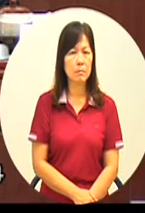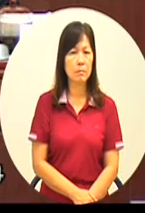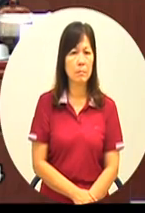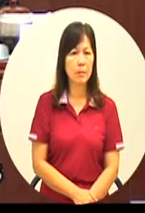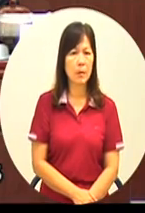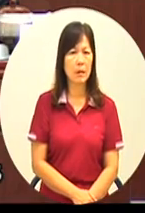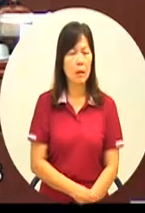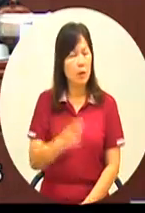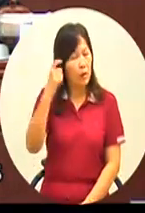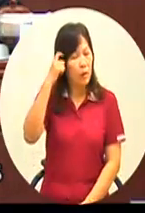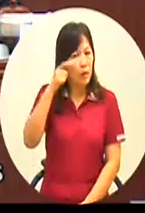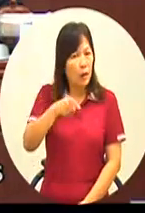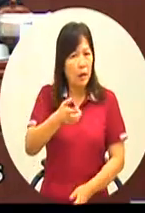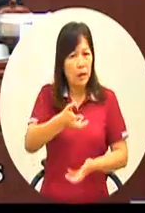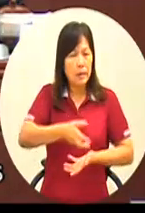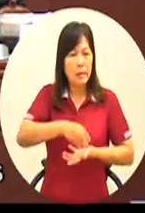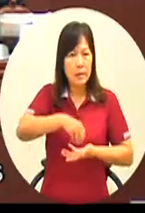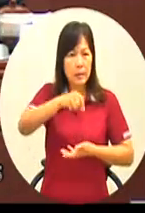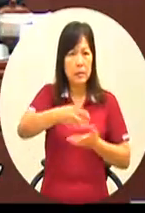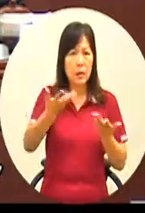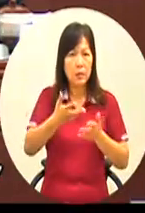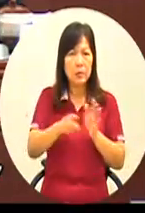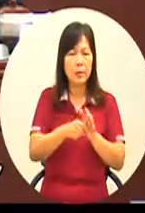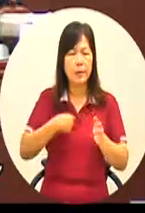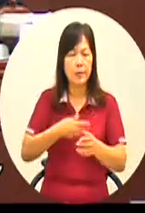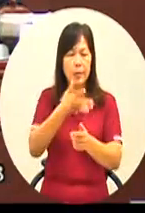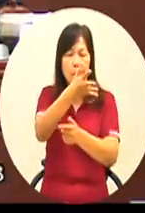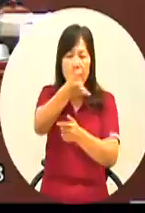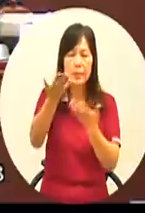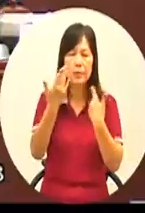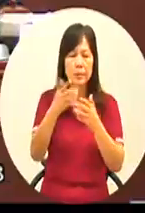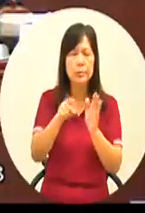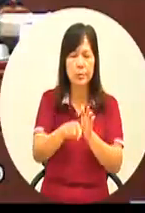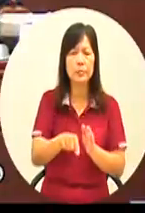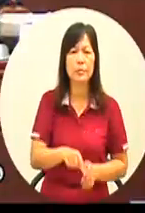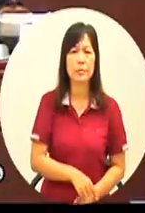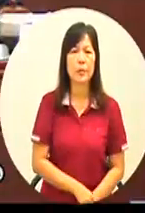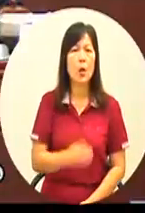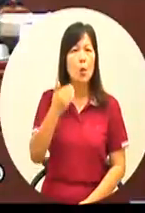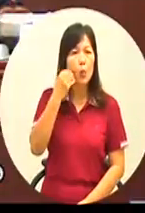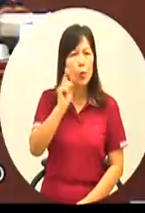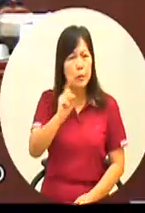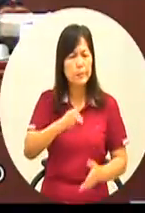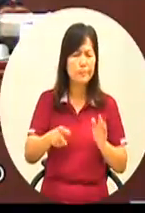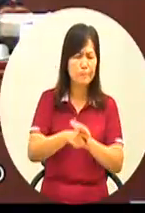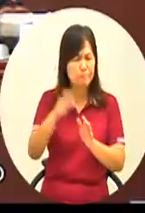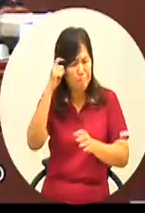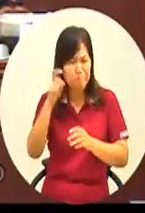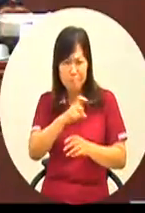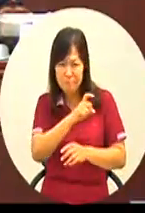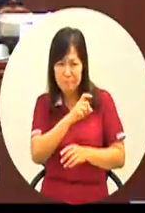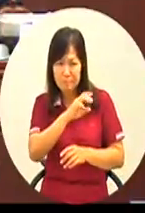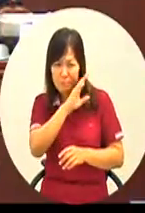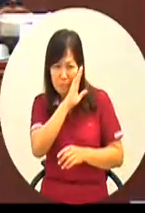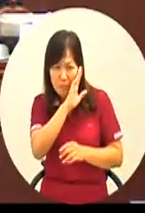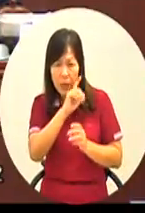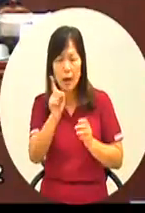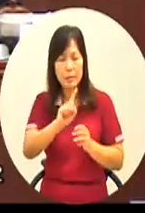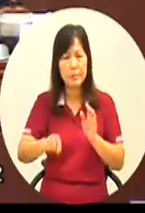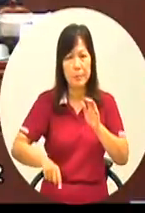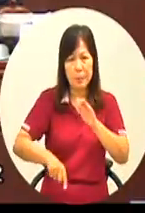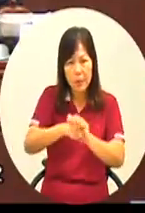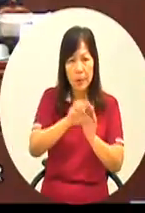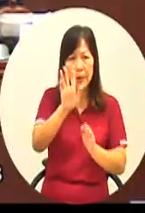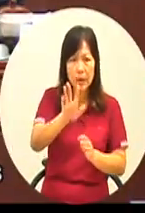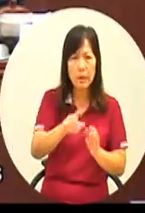我想针对议员所提的这个案子，我们会进行了解，那看是不是如果有任何的弊端或者任何的不法，这个部分我们就